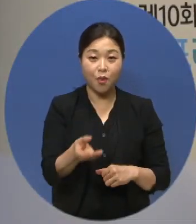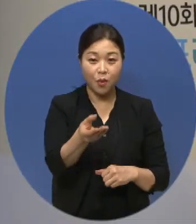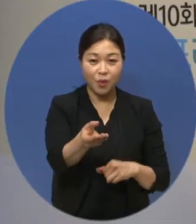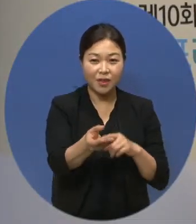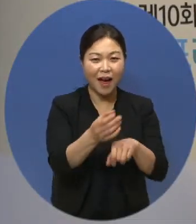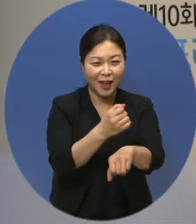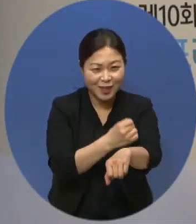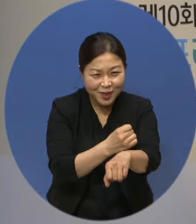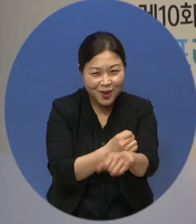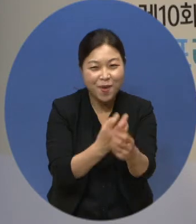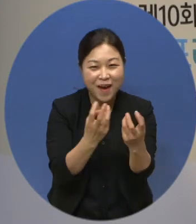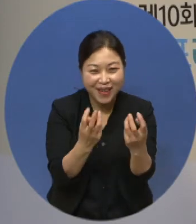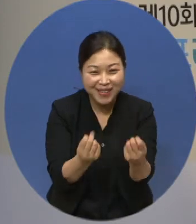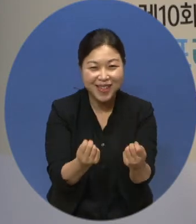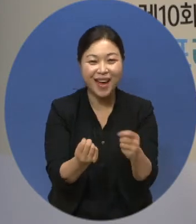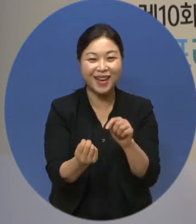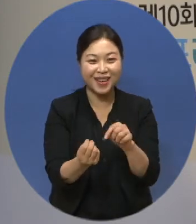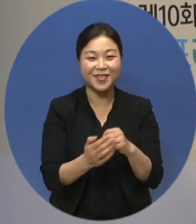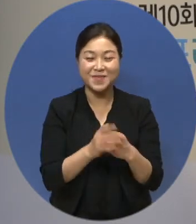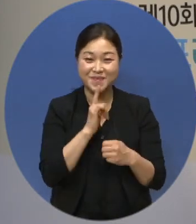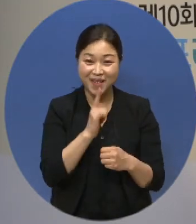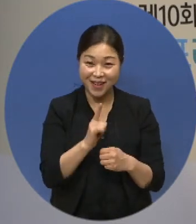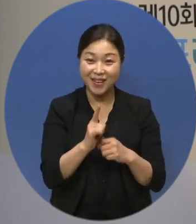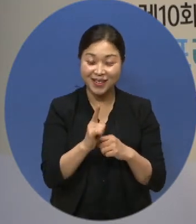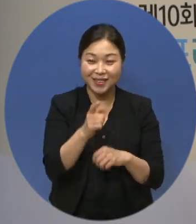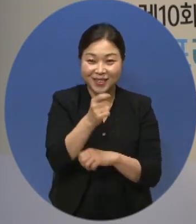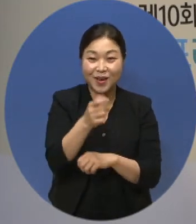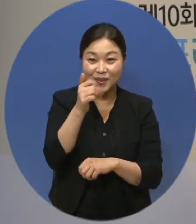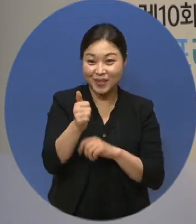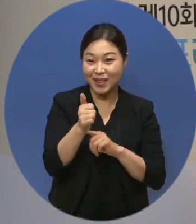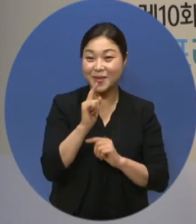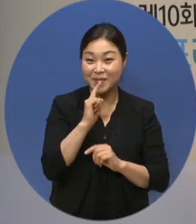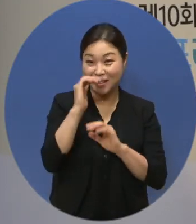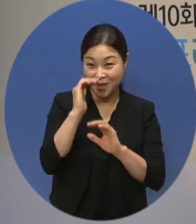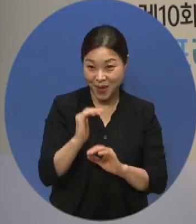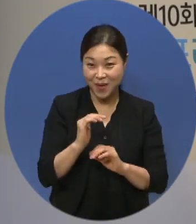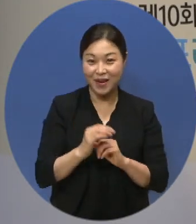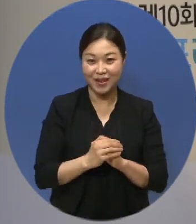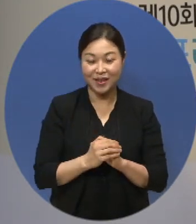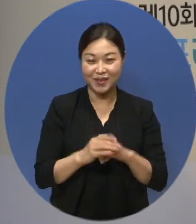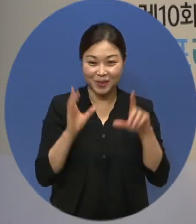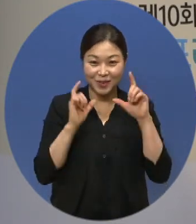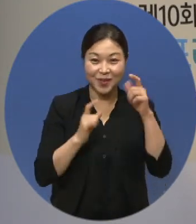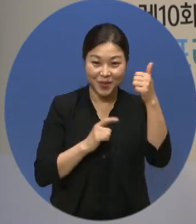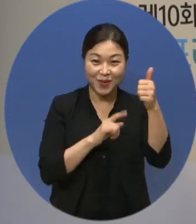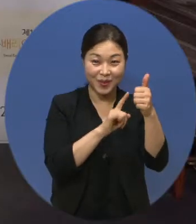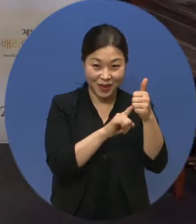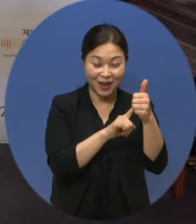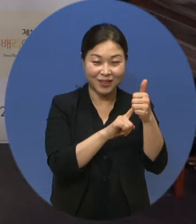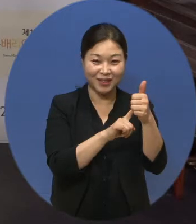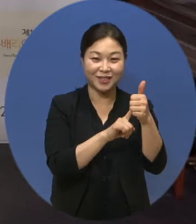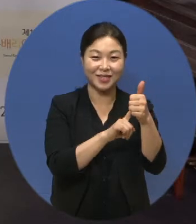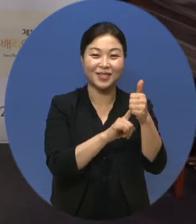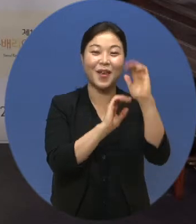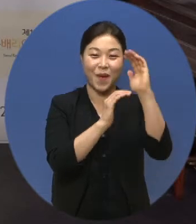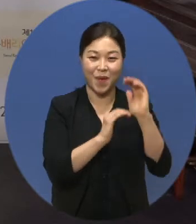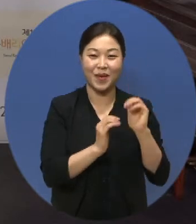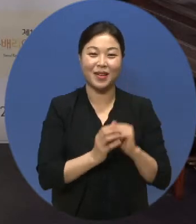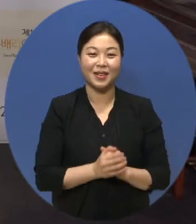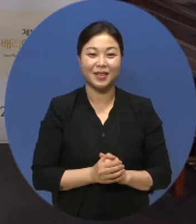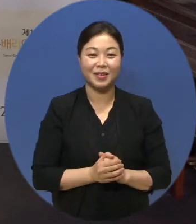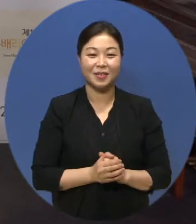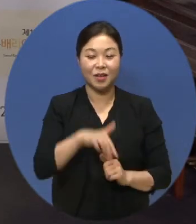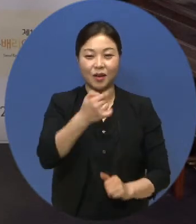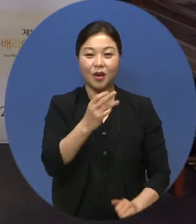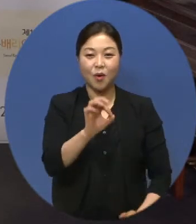수고가 많으셨다 그렇게 말씀하는 사무장의 장면, 그 주인공과 함께. 자, 알겠습니다. 공명선거